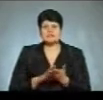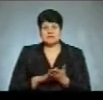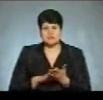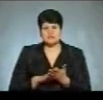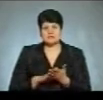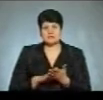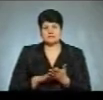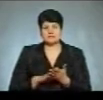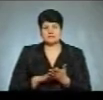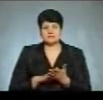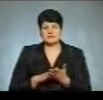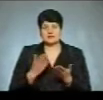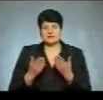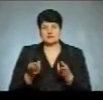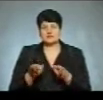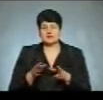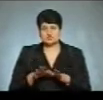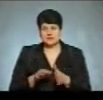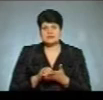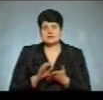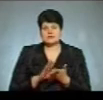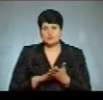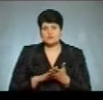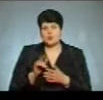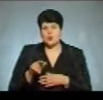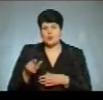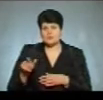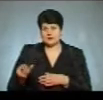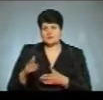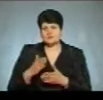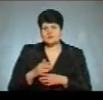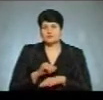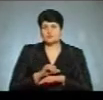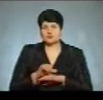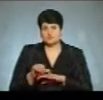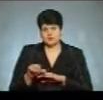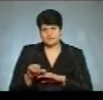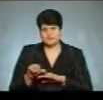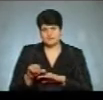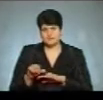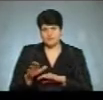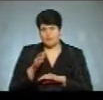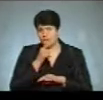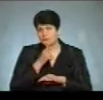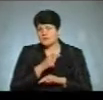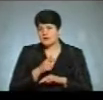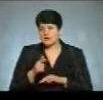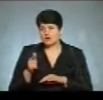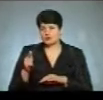кінця запитання, якщо залишилися і зареєстровані громадяни, які перебувають за кордоном в періоді, за